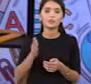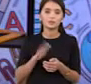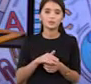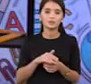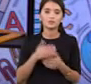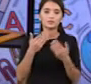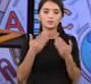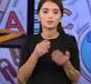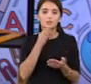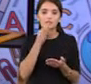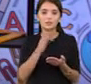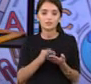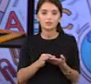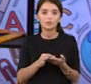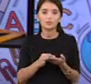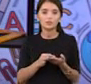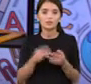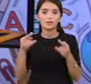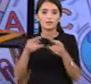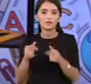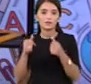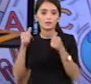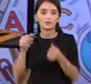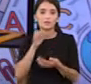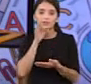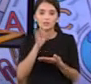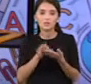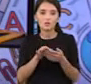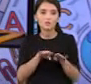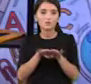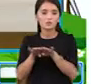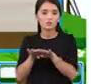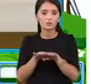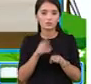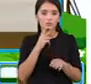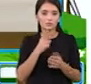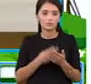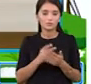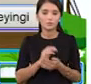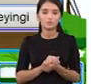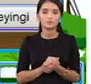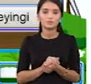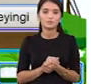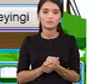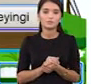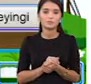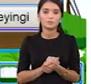Keling, siz aytgan javob bilan ekrandagi javoblarni solishtiramiz.